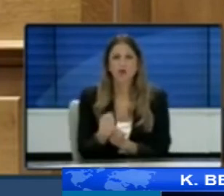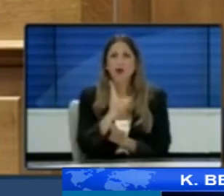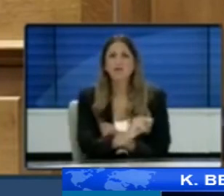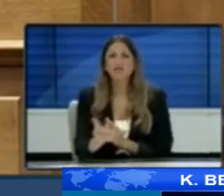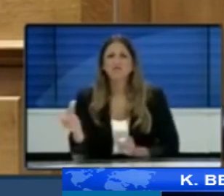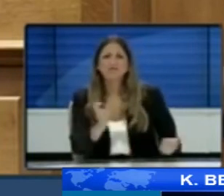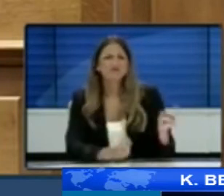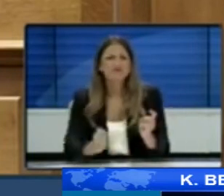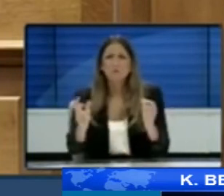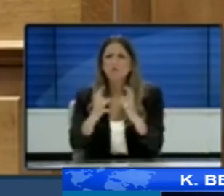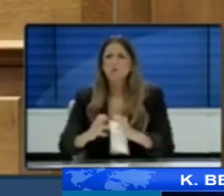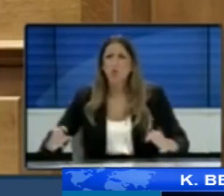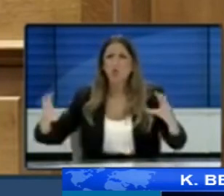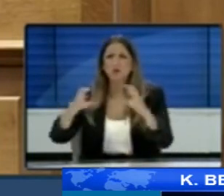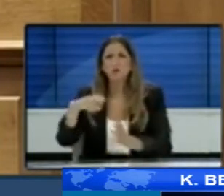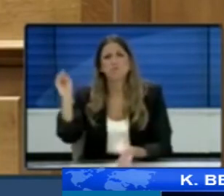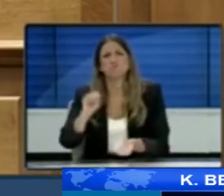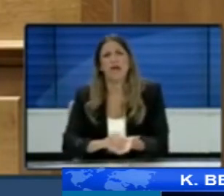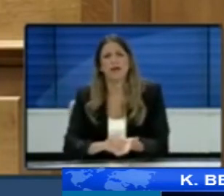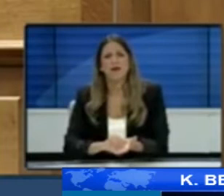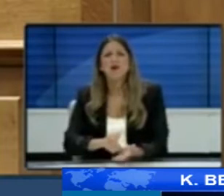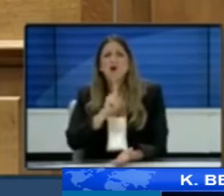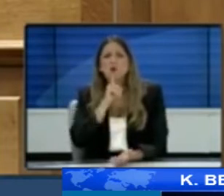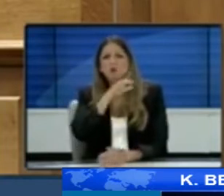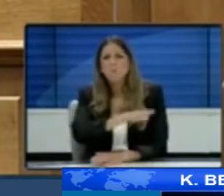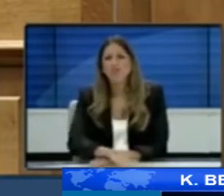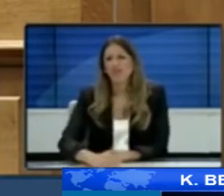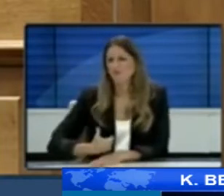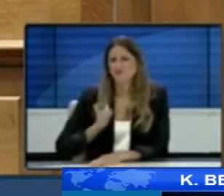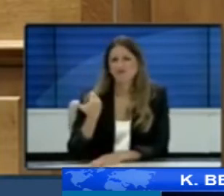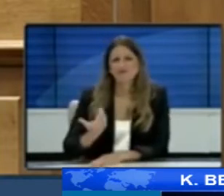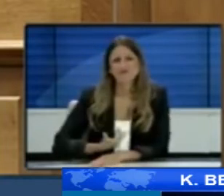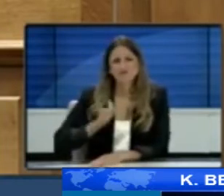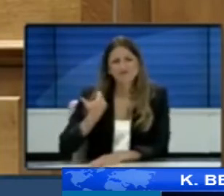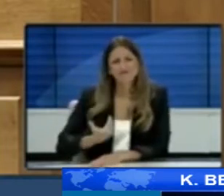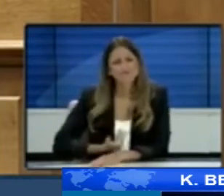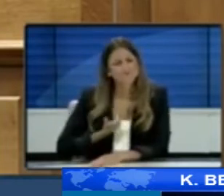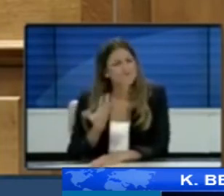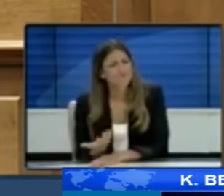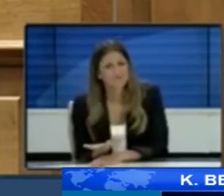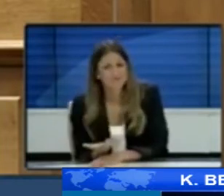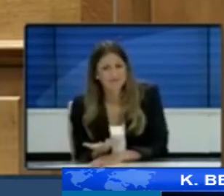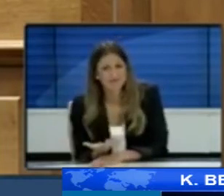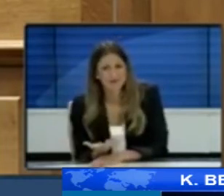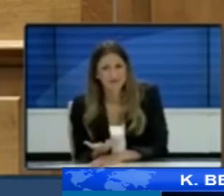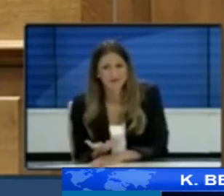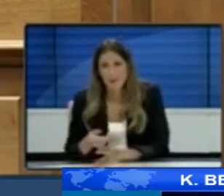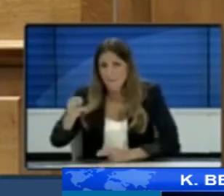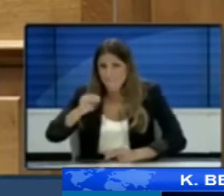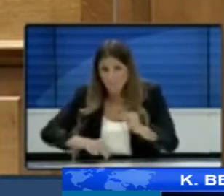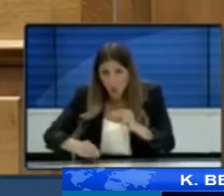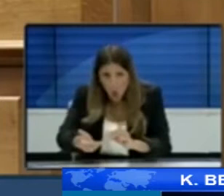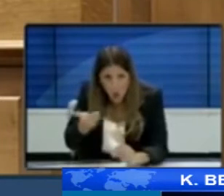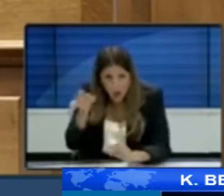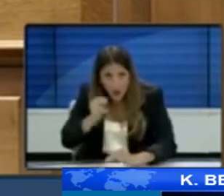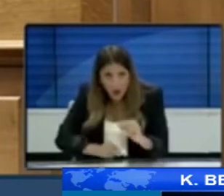παραλία. Παιδάκια να μαλώνουν για το κουβαδάκι του στην παραλία και το κουβαδάκι είναι εξουσία, η καρέκλα. Νόμιζα ότι είμαι σε προεκλογική περίοδο.